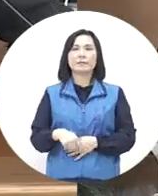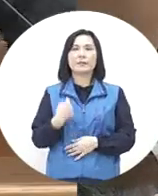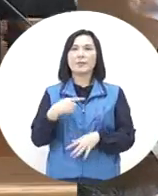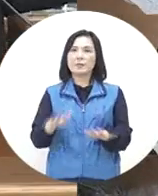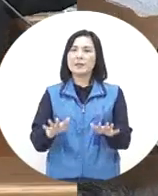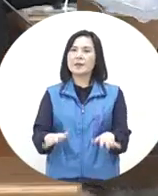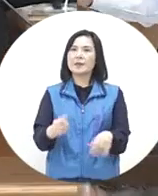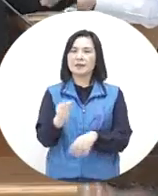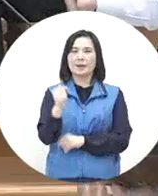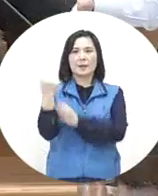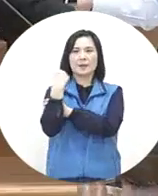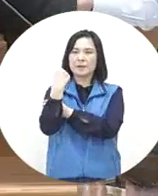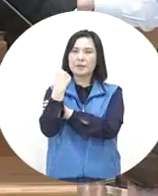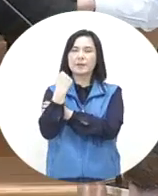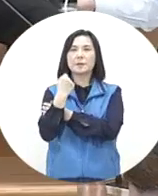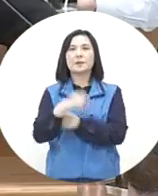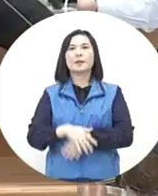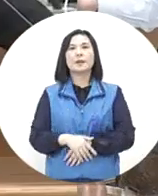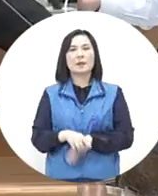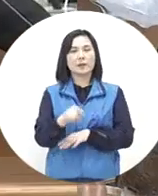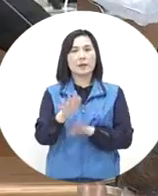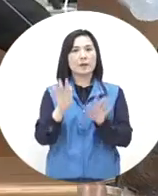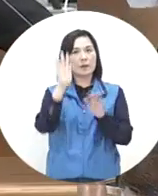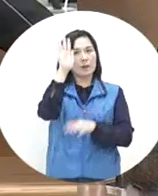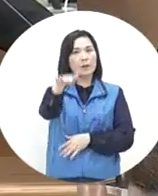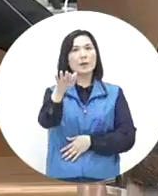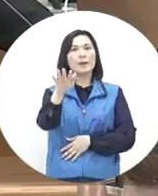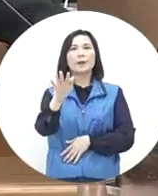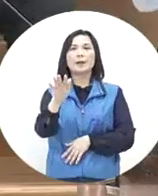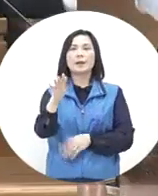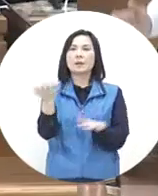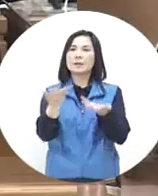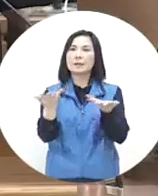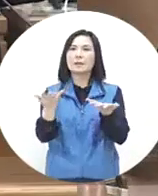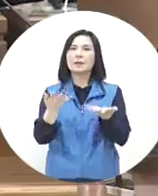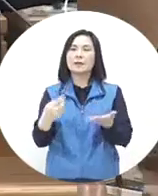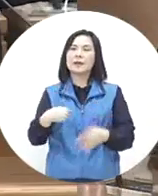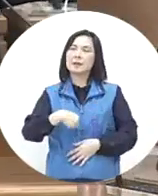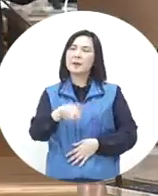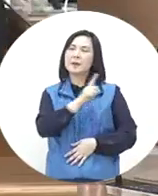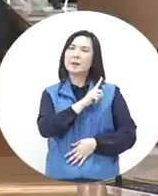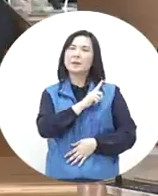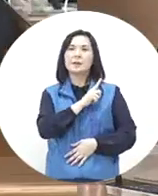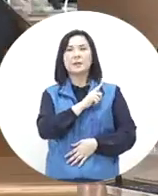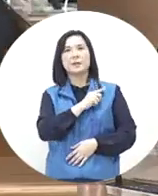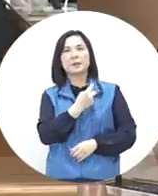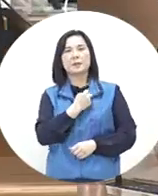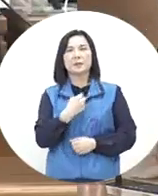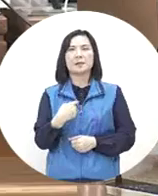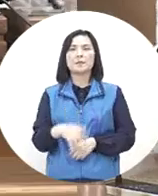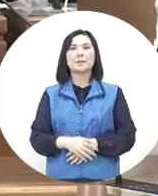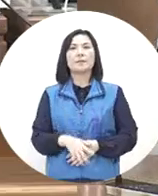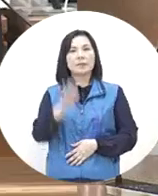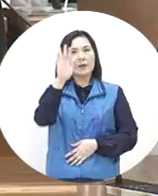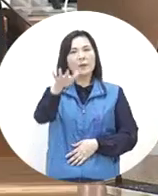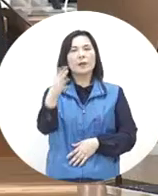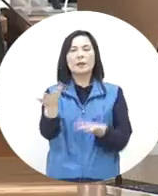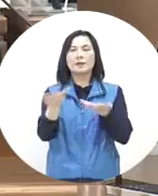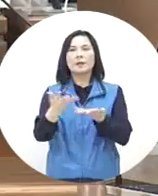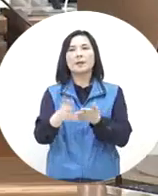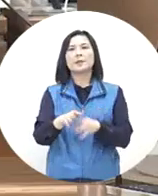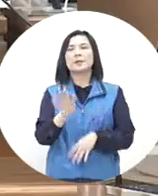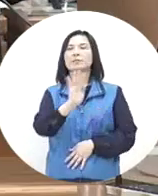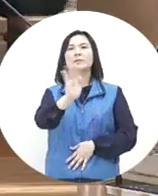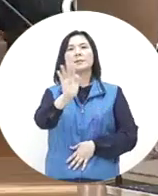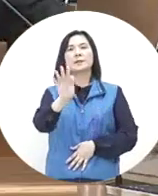努力 施政。对啦，好好努力。 所以未来这状况哦，我看我自求多福、啊。 我是感觉讲，即马未来代志卖讲，只要把握当下，事情